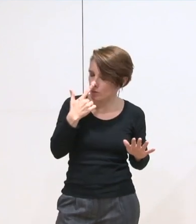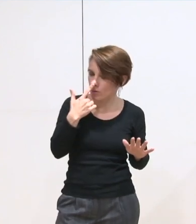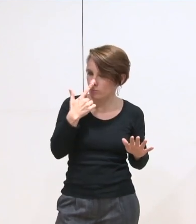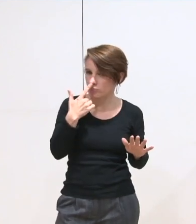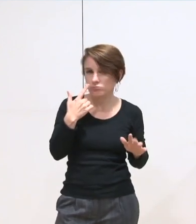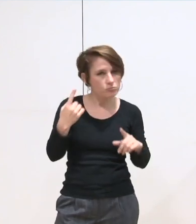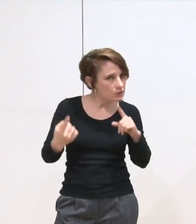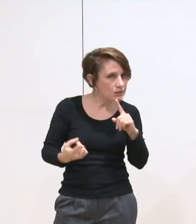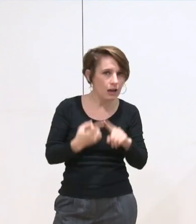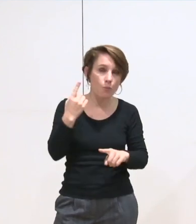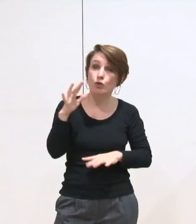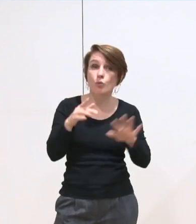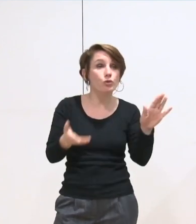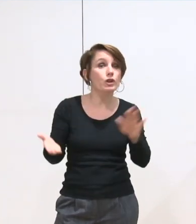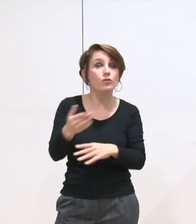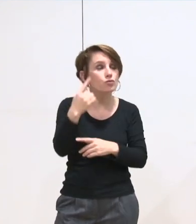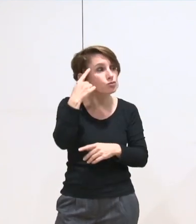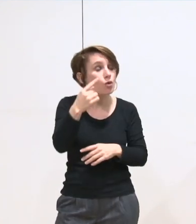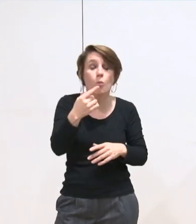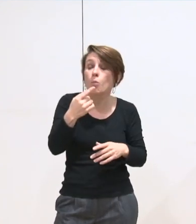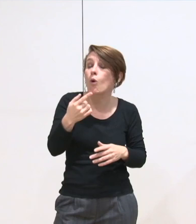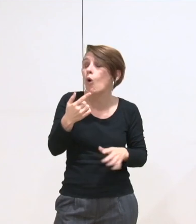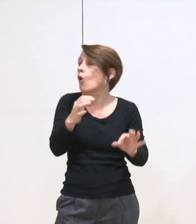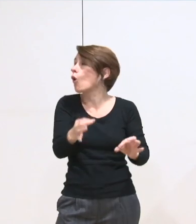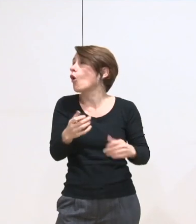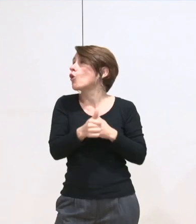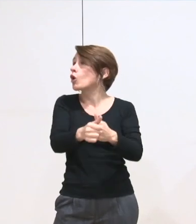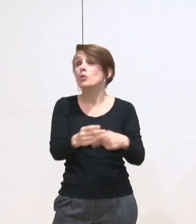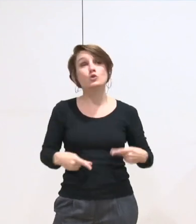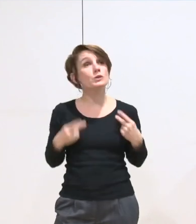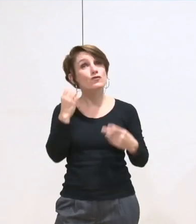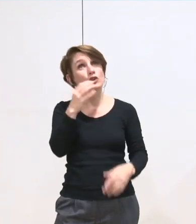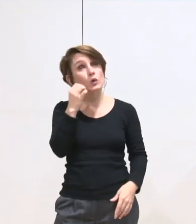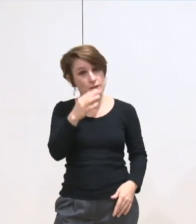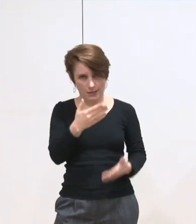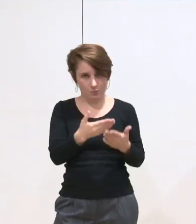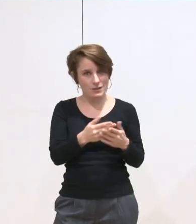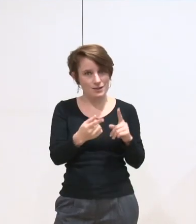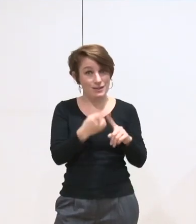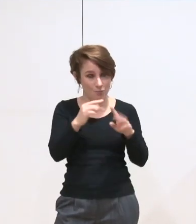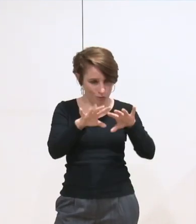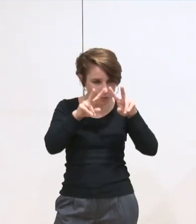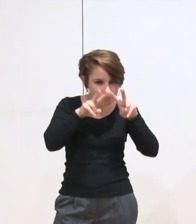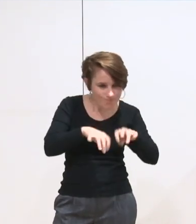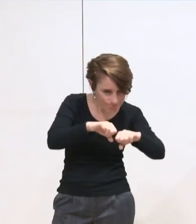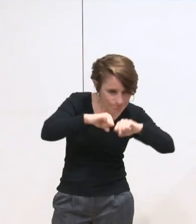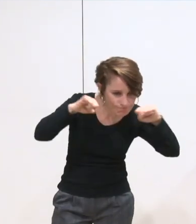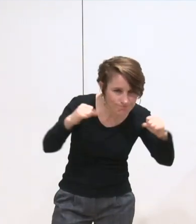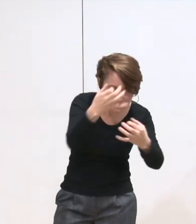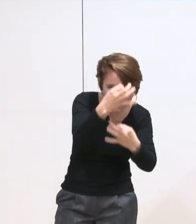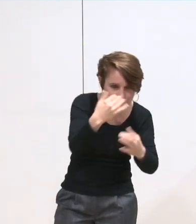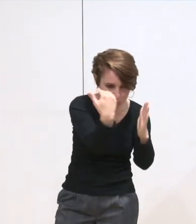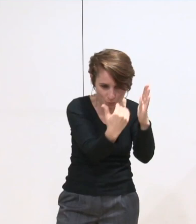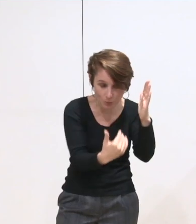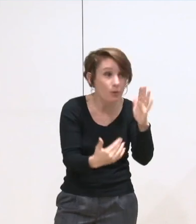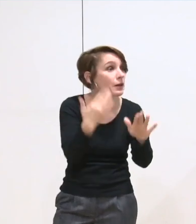paraissent relever du quotidien est nécessaire aussi, parce que c'est aussi notre lot, et si vous le voulez, s'il y a des questions, on pourra